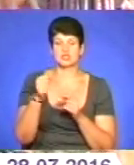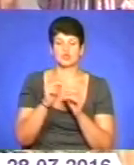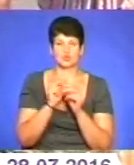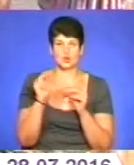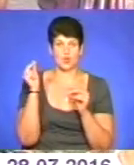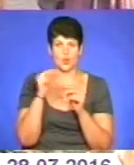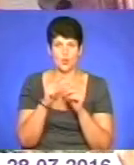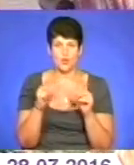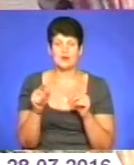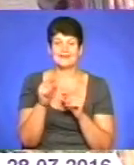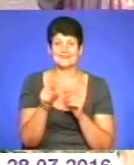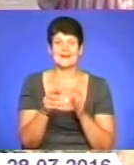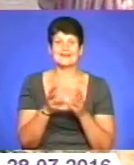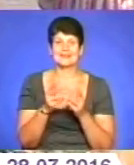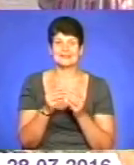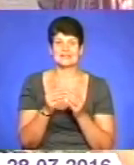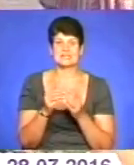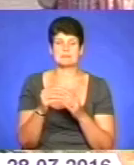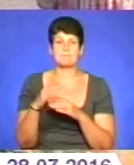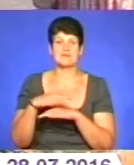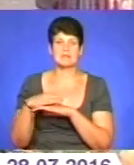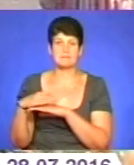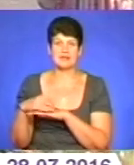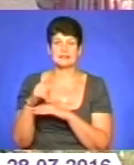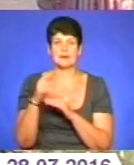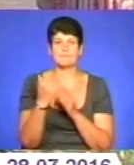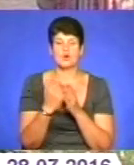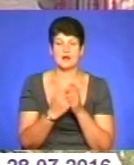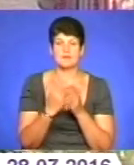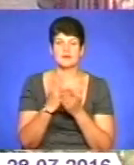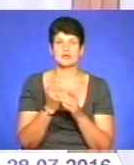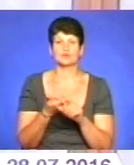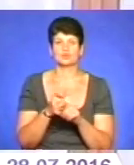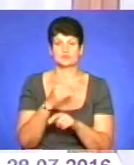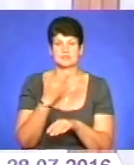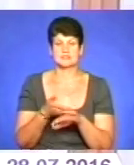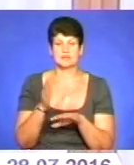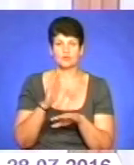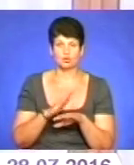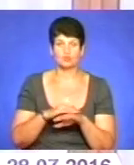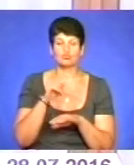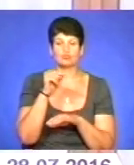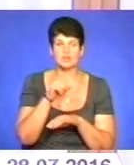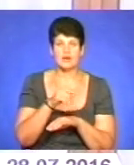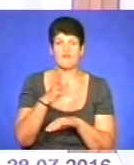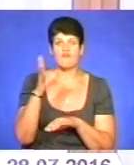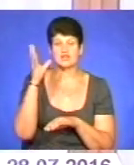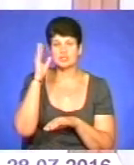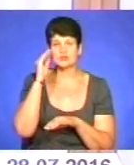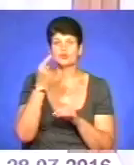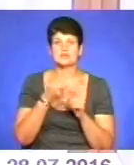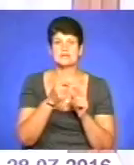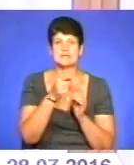в старшій школі та кількість предметів, та програма, вона є занадто складною. Тому я вважаю, що ця